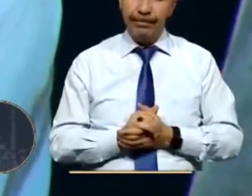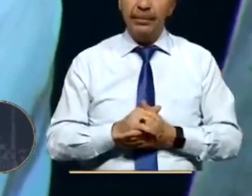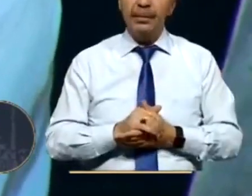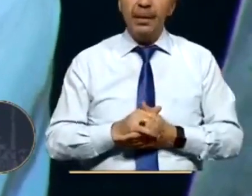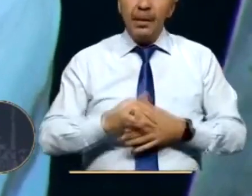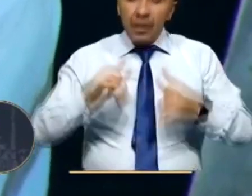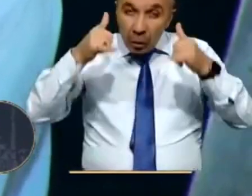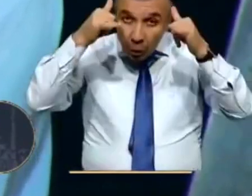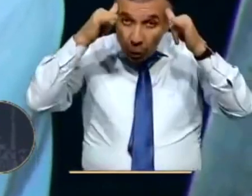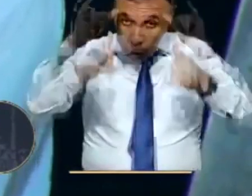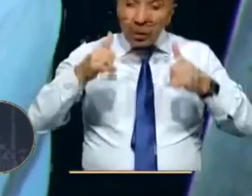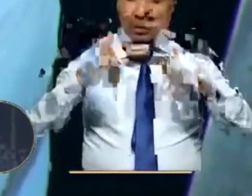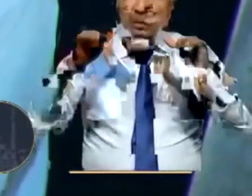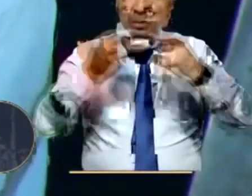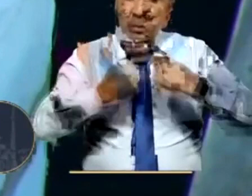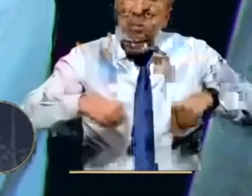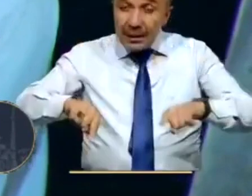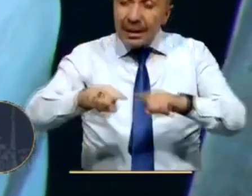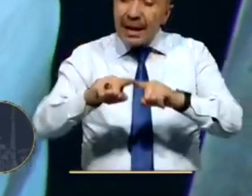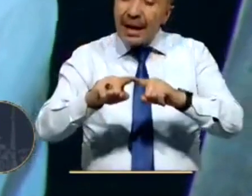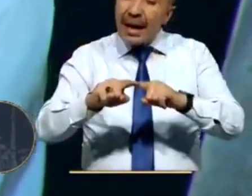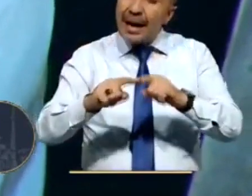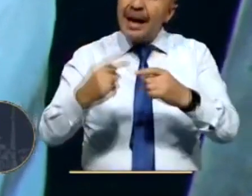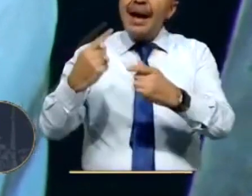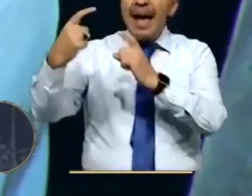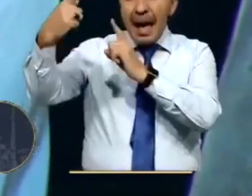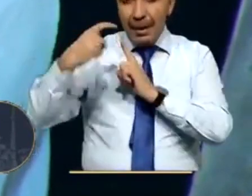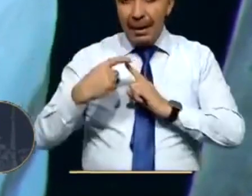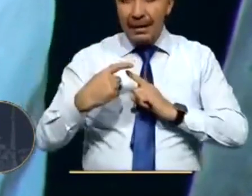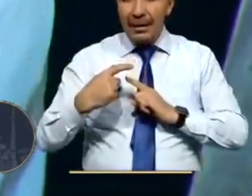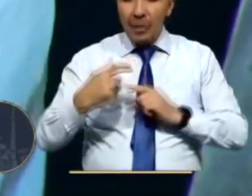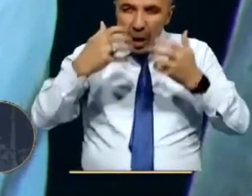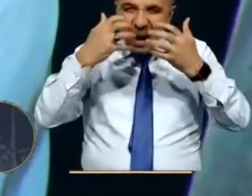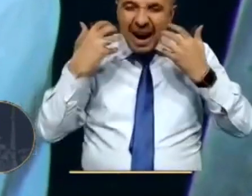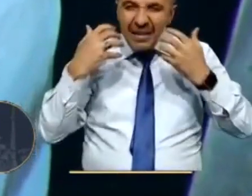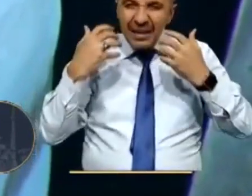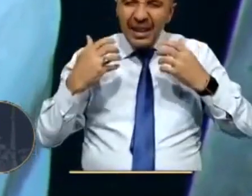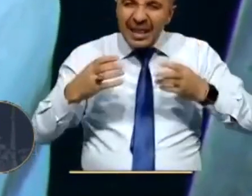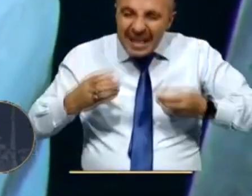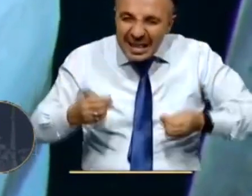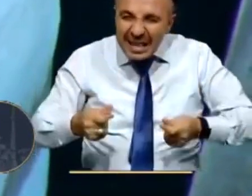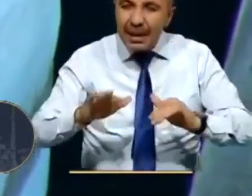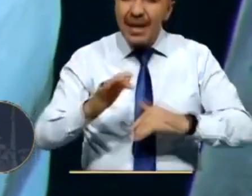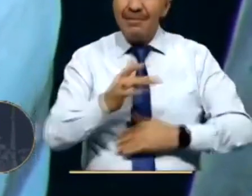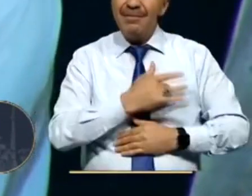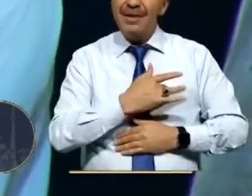kurbanlarımız bize emanettir. Onları incitmeyelim. Şefkatli ve özenli davranalım.